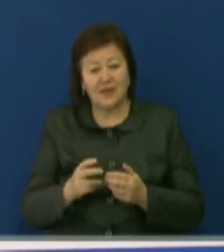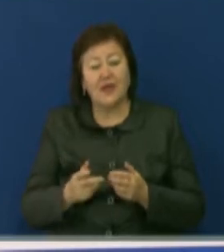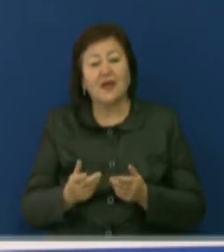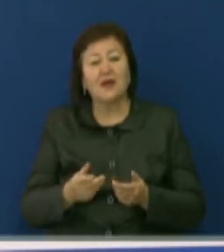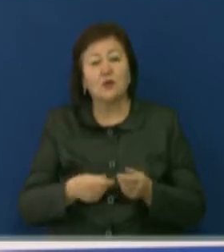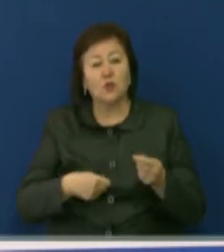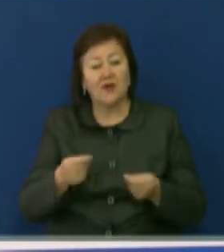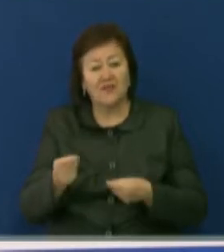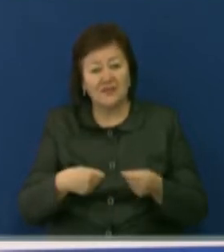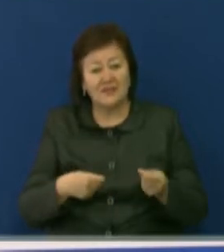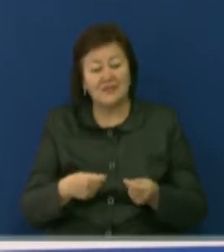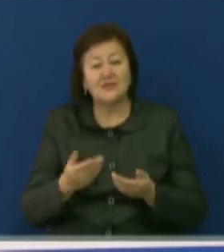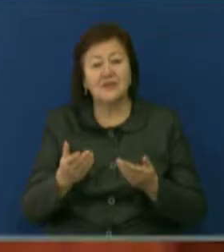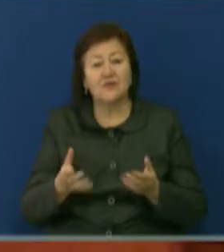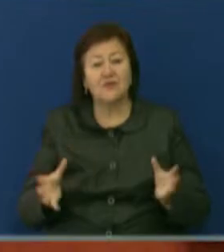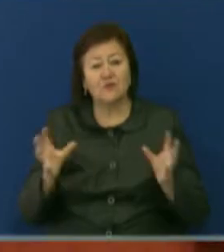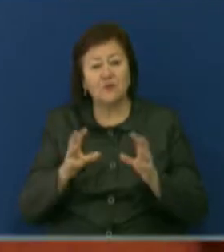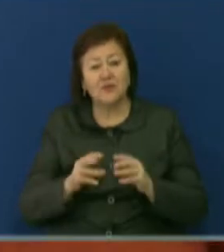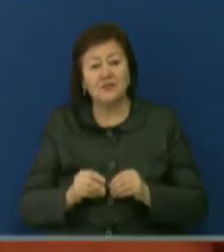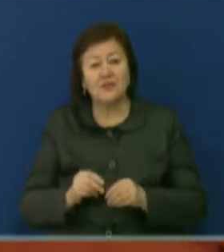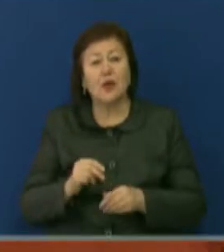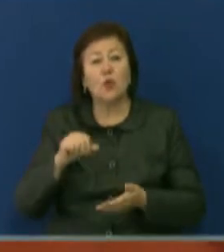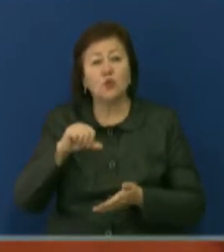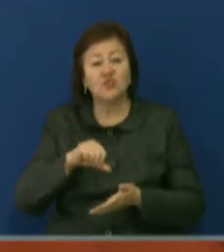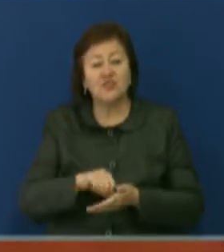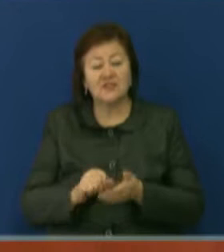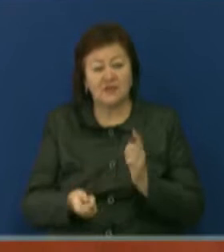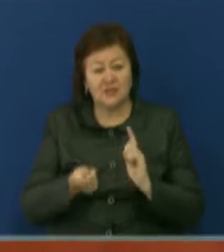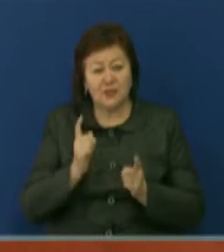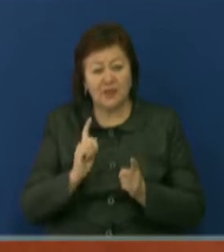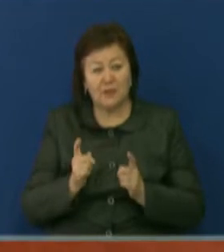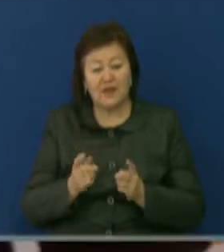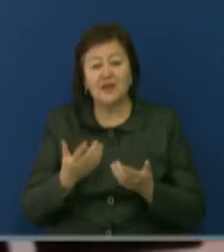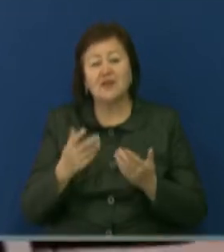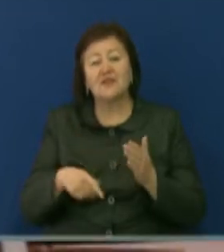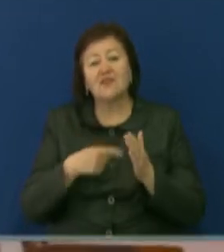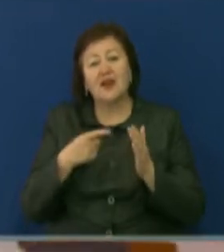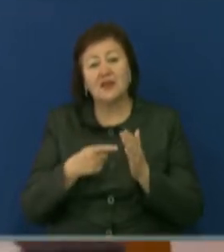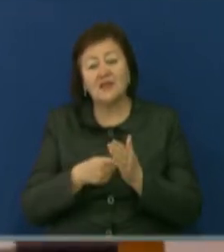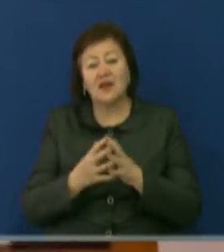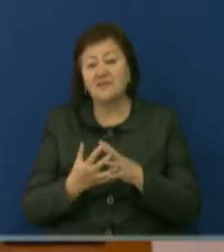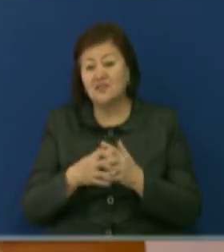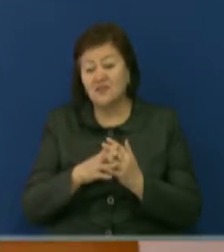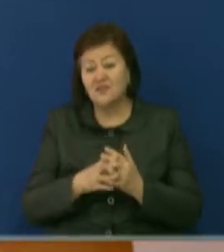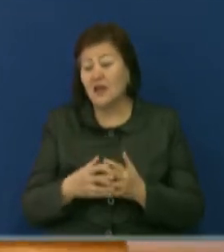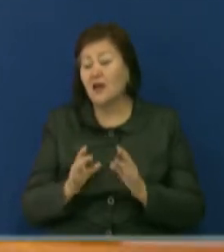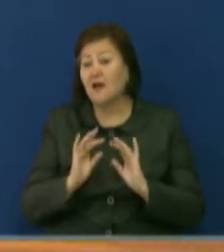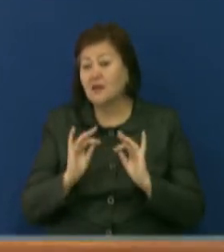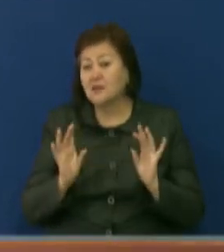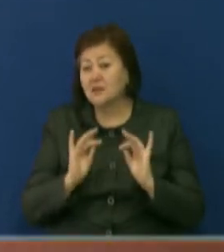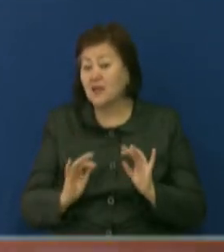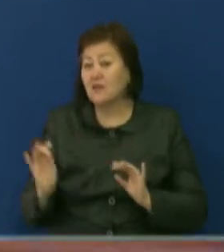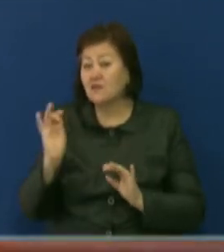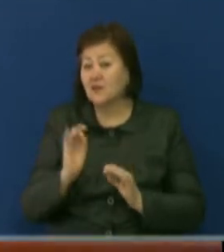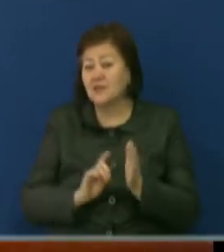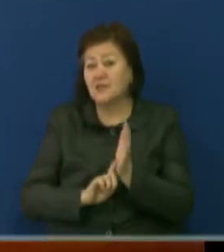басшылары Владимир Гайламазян мен Ернар Мұстафин жеткізді. Сондай-ақ қалалар мен аудандардың әкімдері де ақпарат берді. Жыл басынан